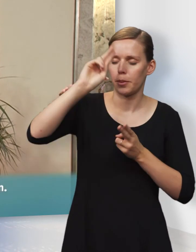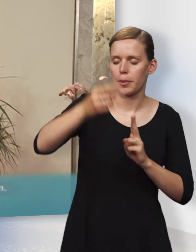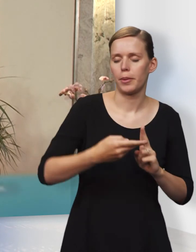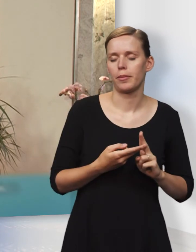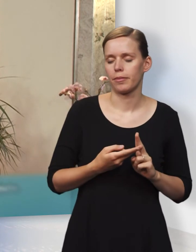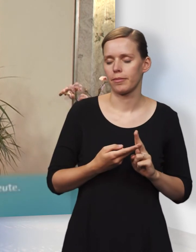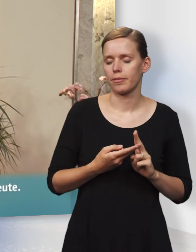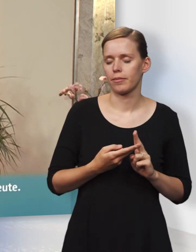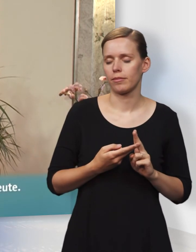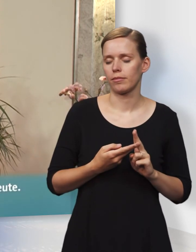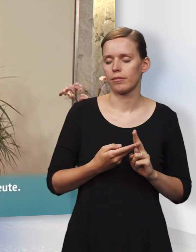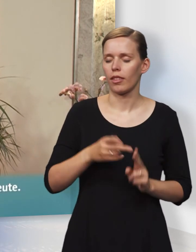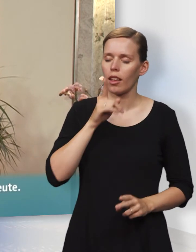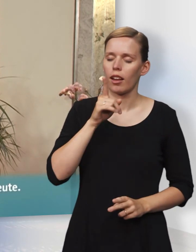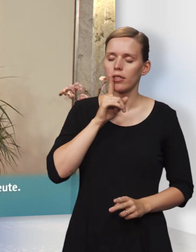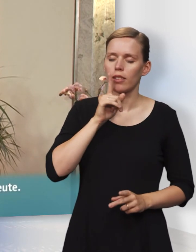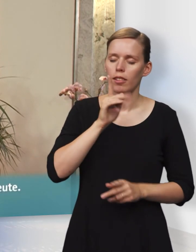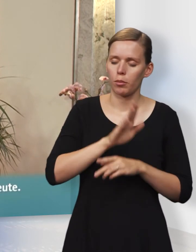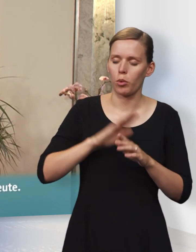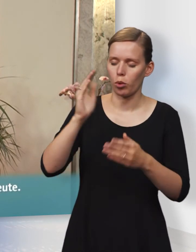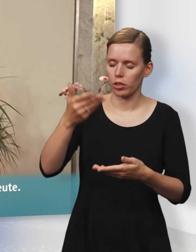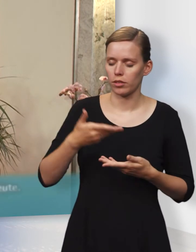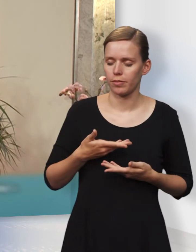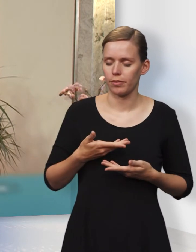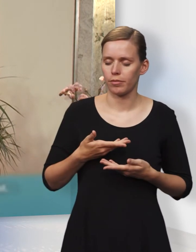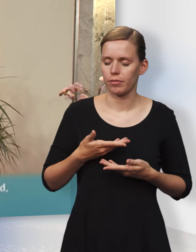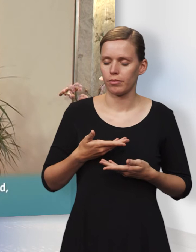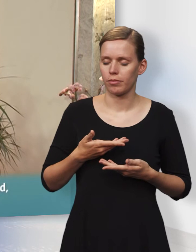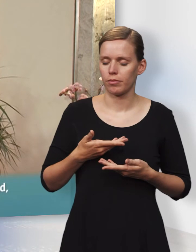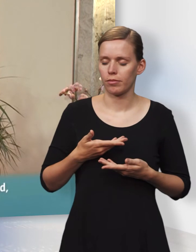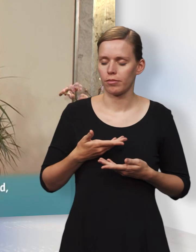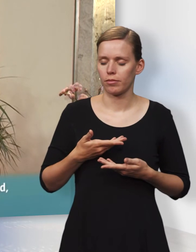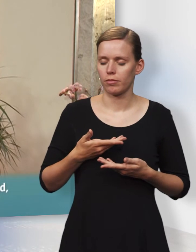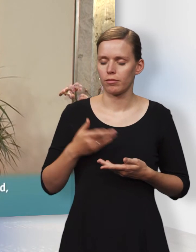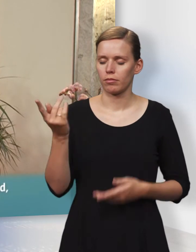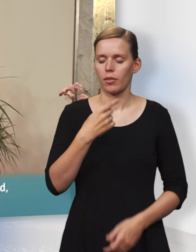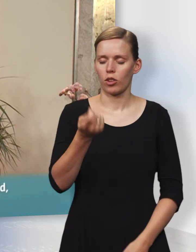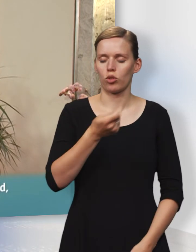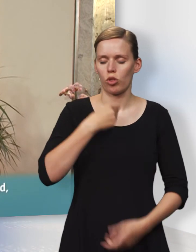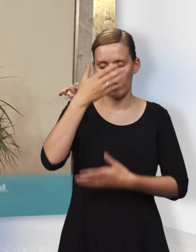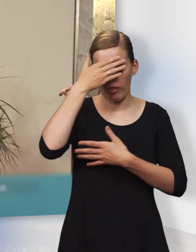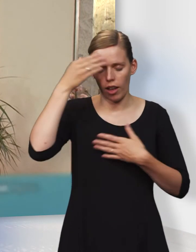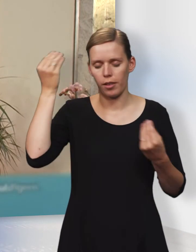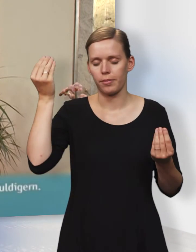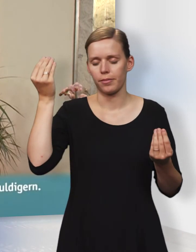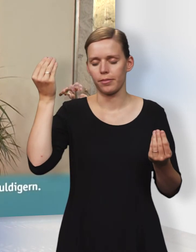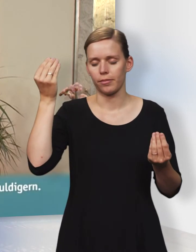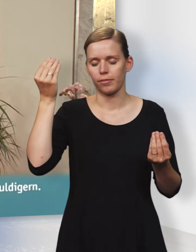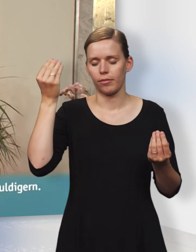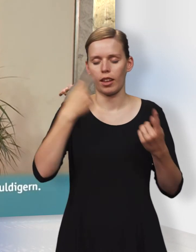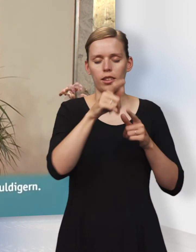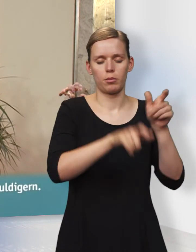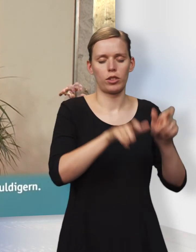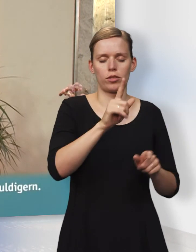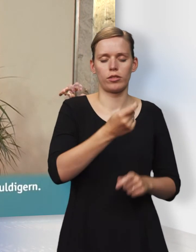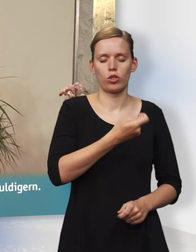Erden. Unser tägliches Brot gib uns heute und vergib uns unsere Schuld, wie auch